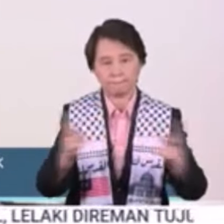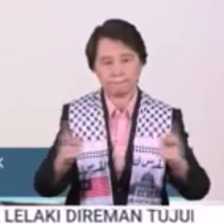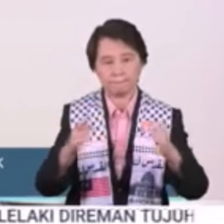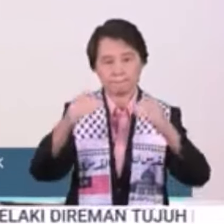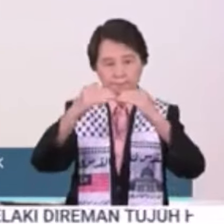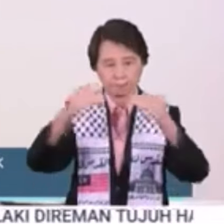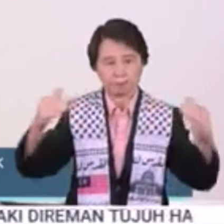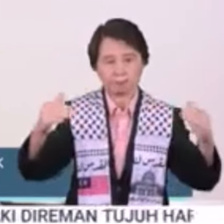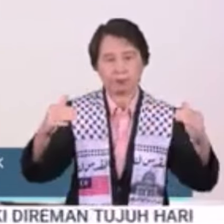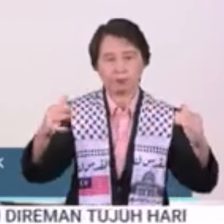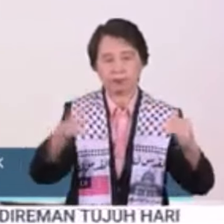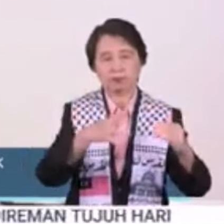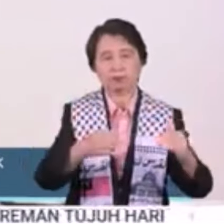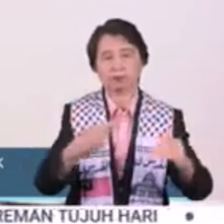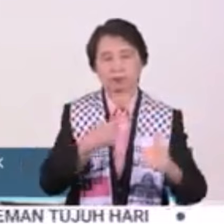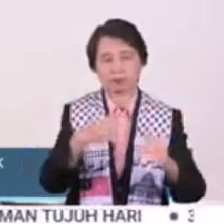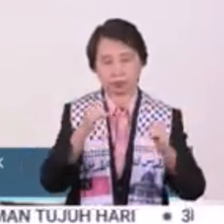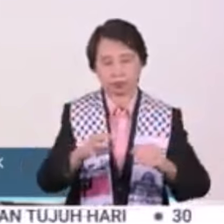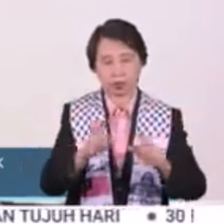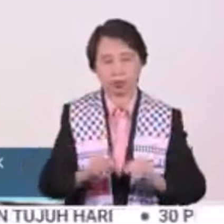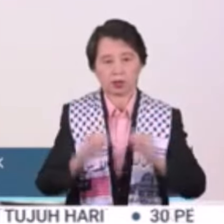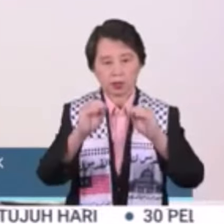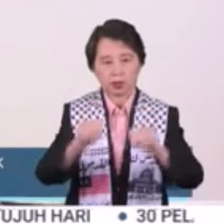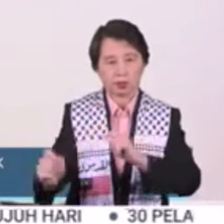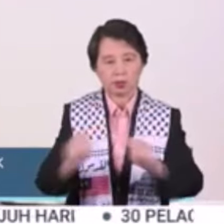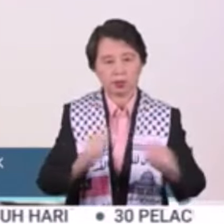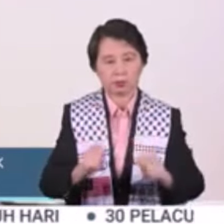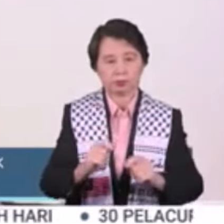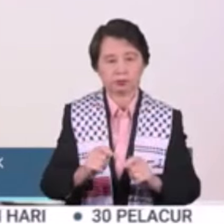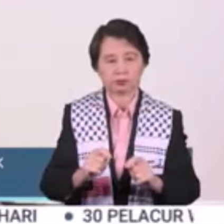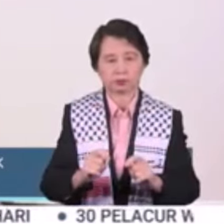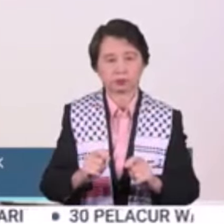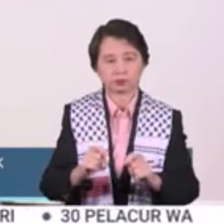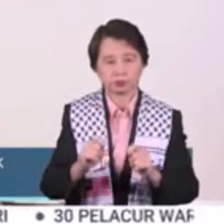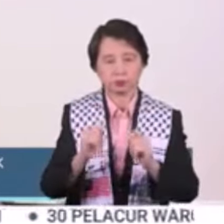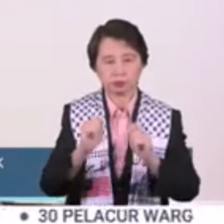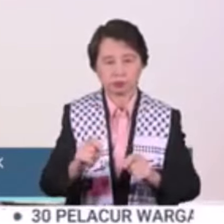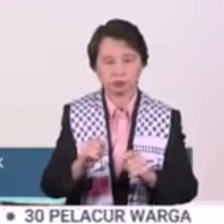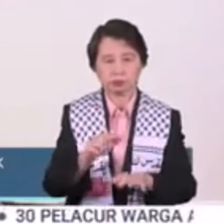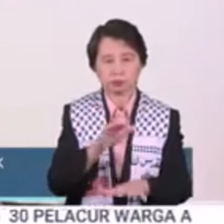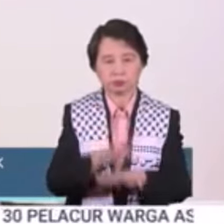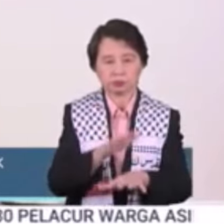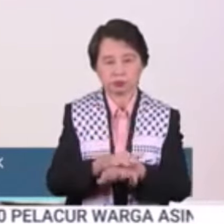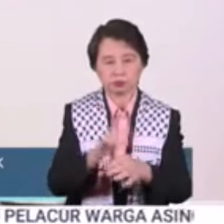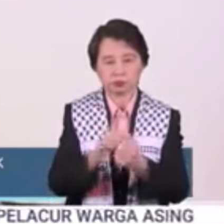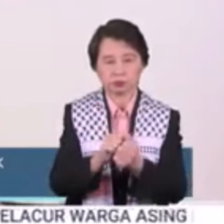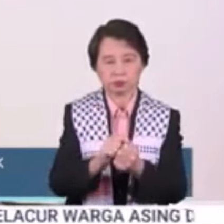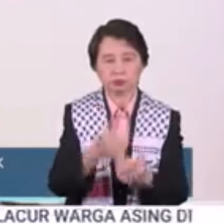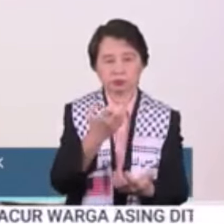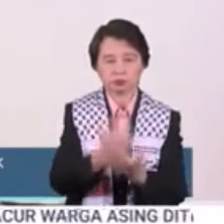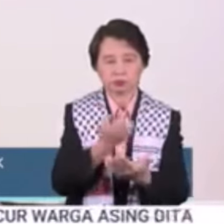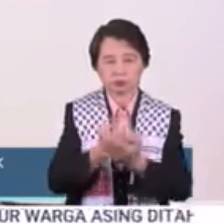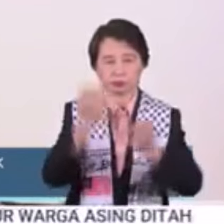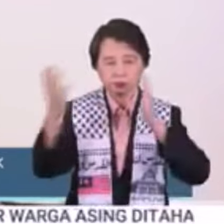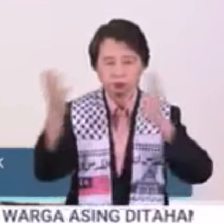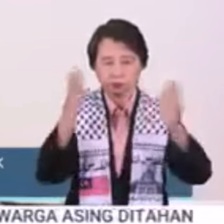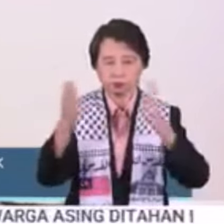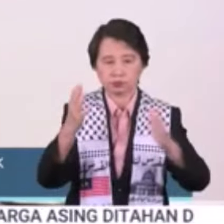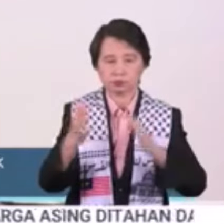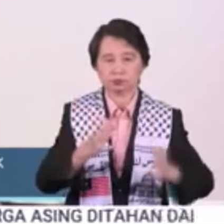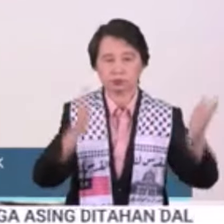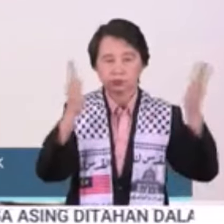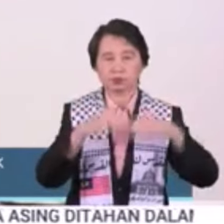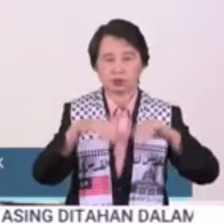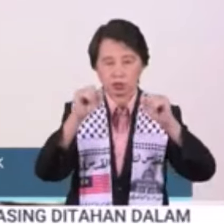stable wants to embark on a very aggressive change into making Malaysia